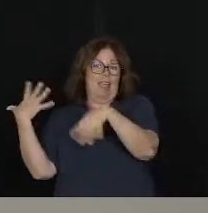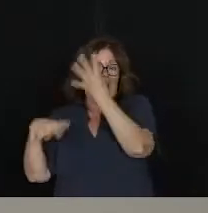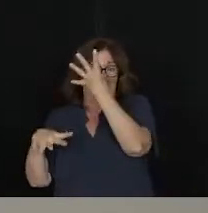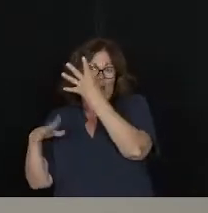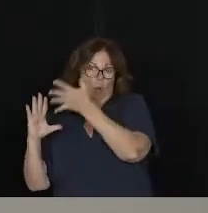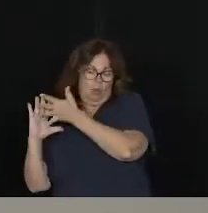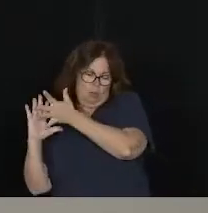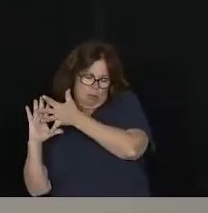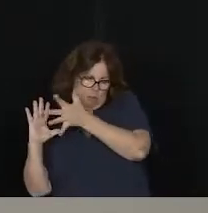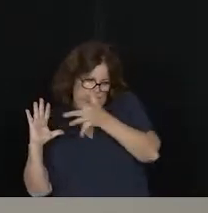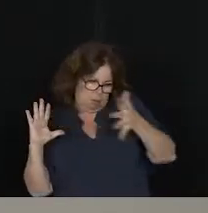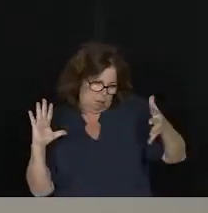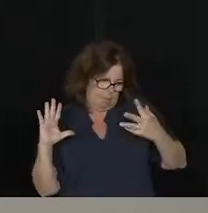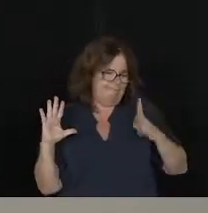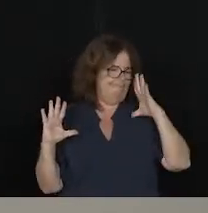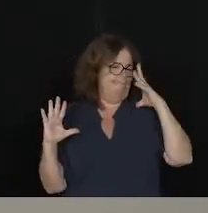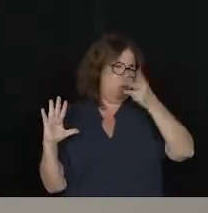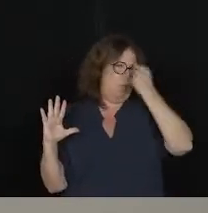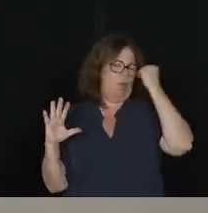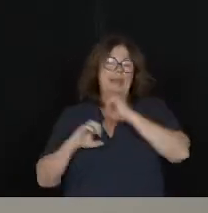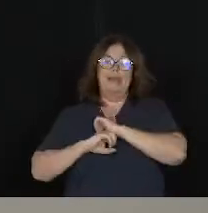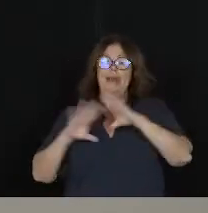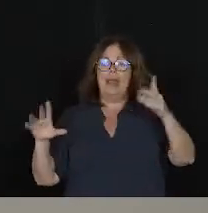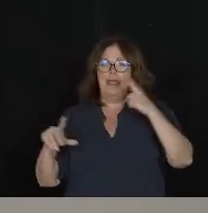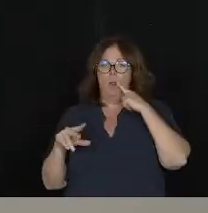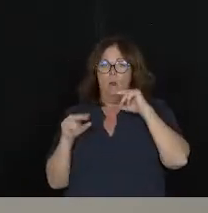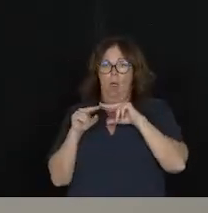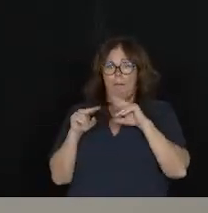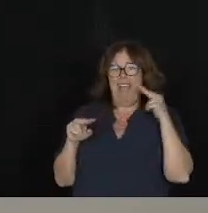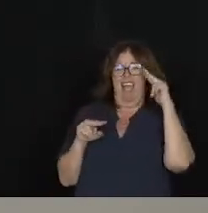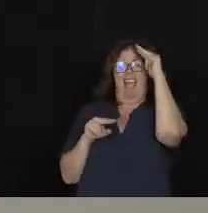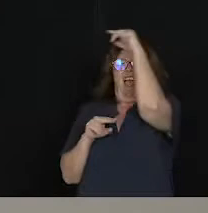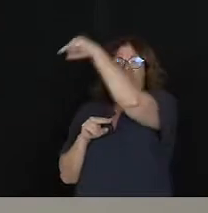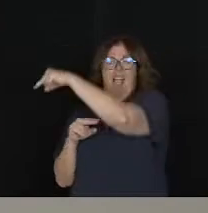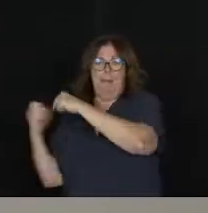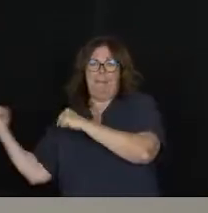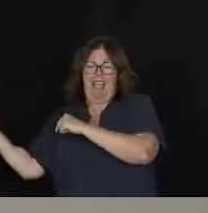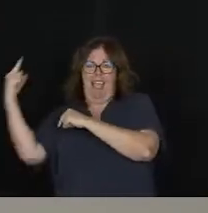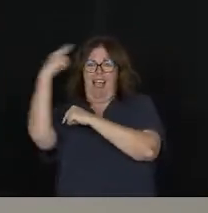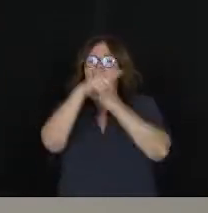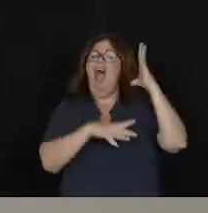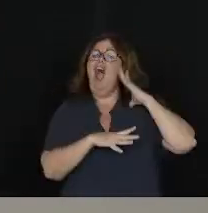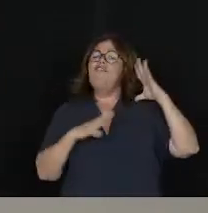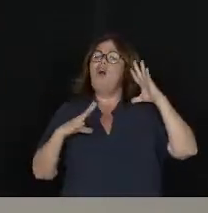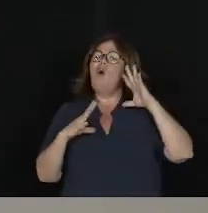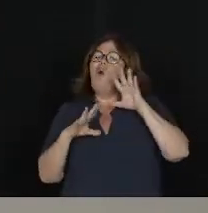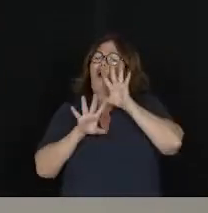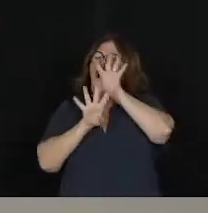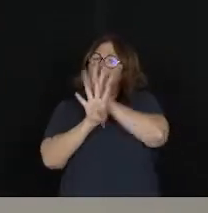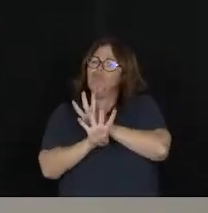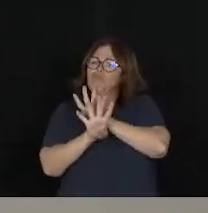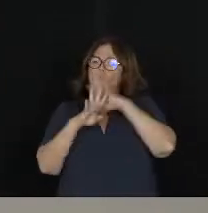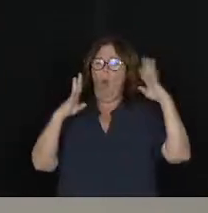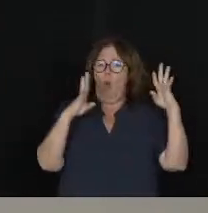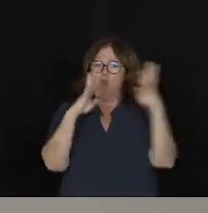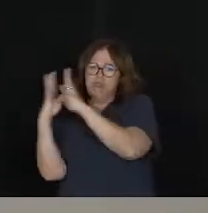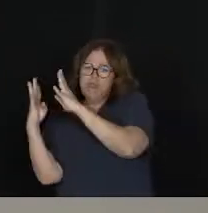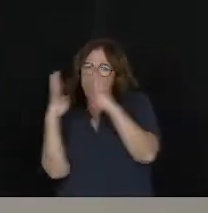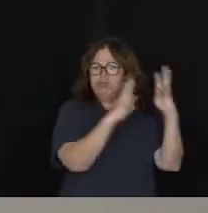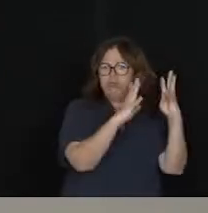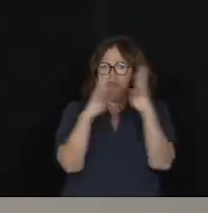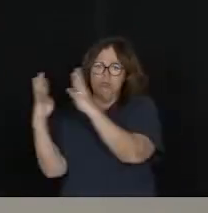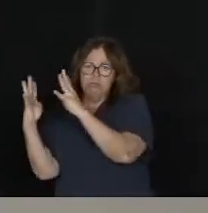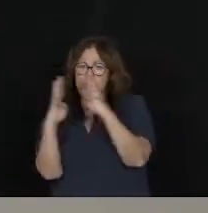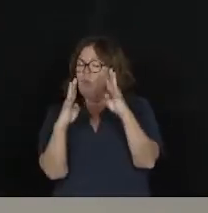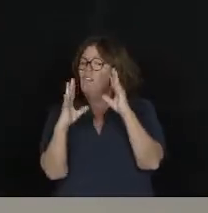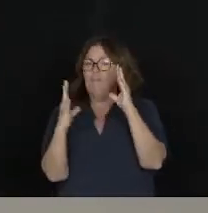puissance de feu qui interdit l'attaque frontale debout des soldats. Et donc, il faut apprendre à faire autre